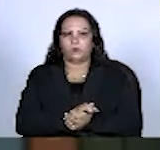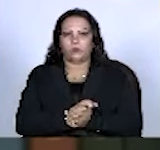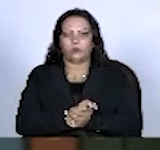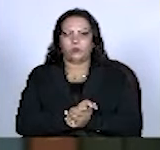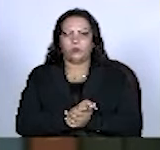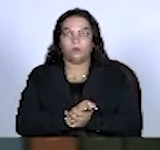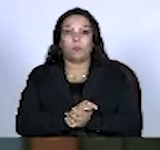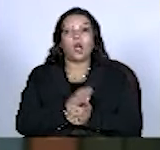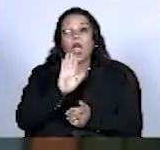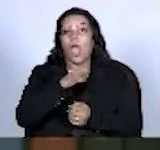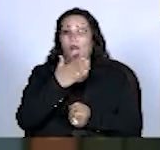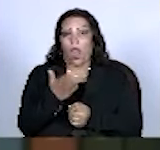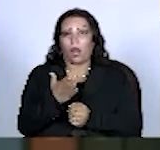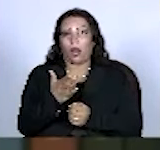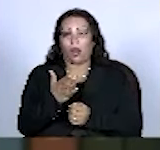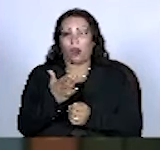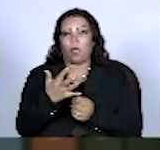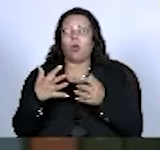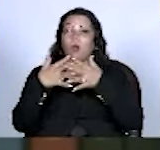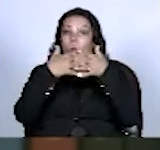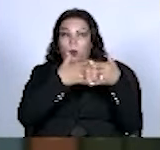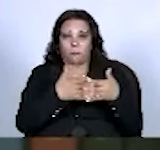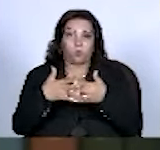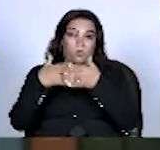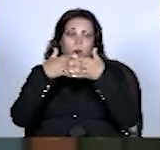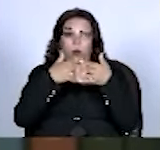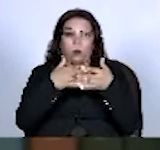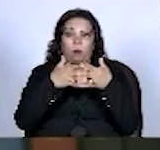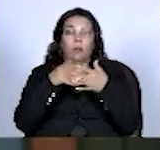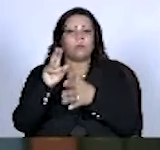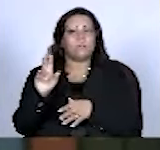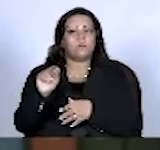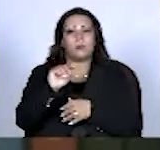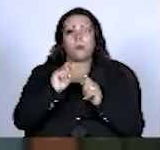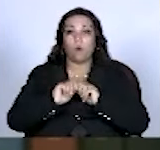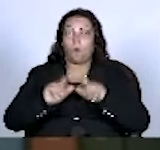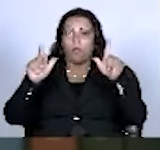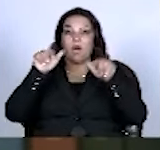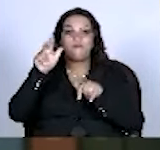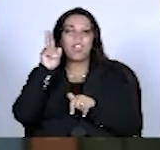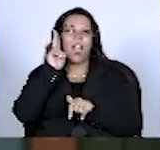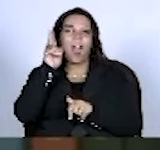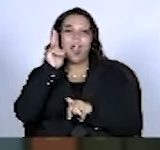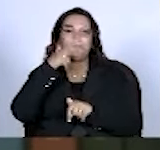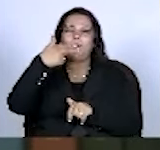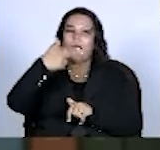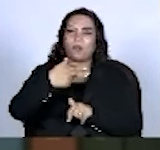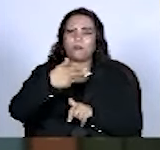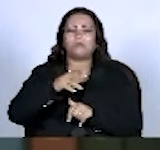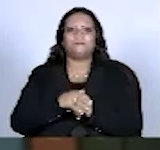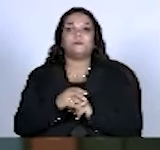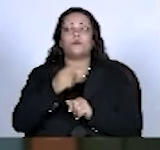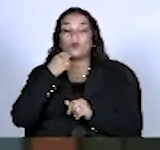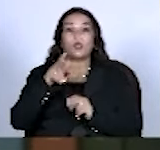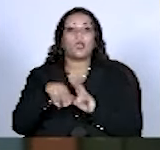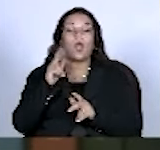الحرب هل الولايات المتحده كما يظهر في الاعلام في وسائل الاعلام الغربيه هل